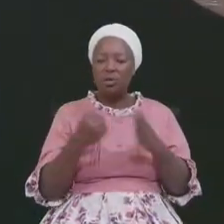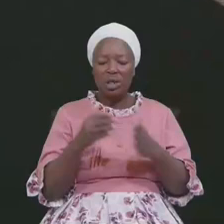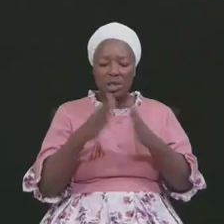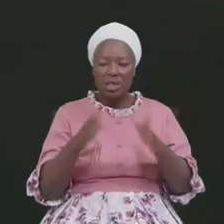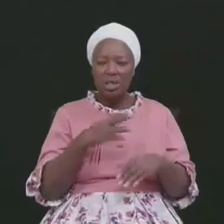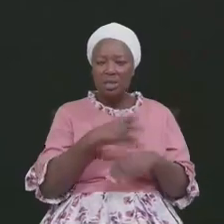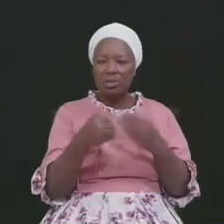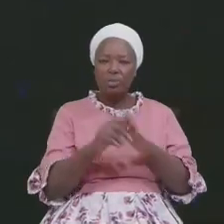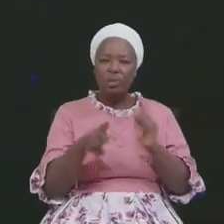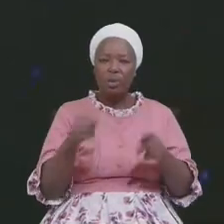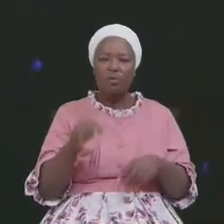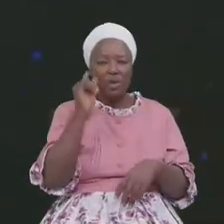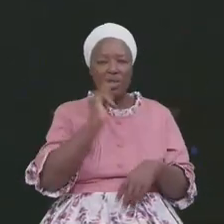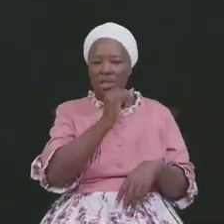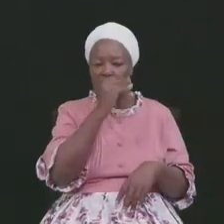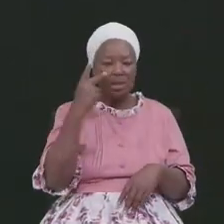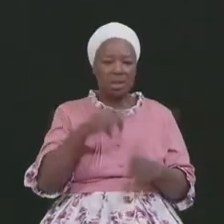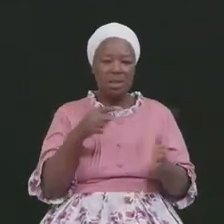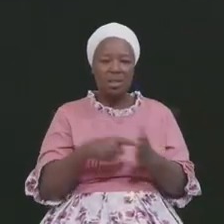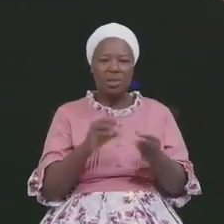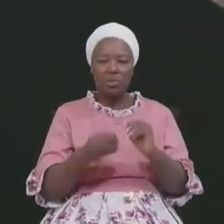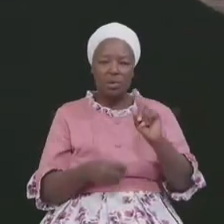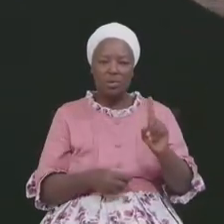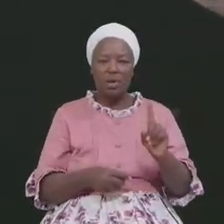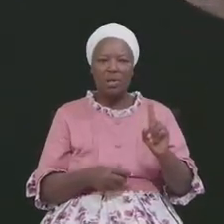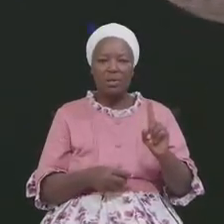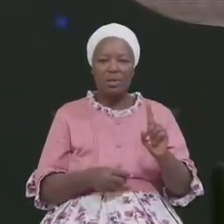peuple d'Israël. Premièrement, nous avons